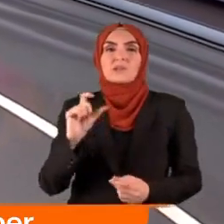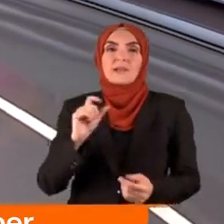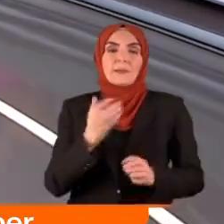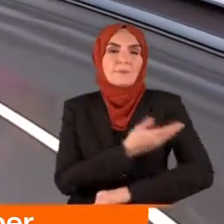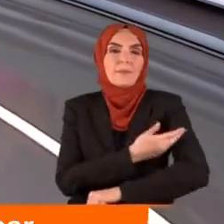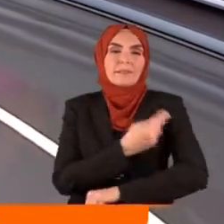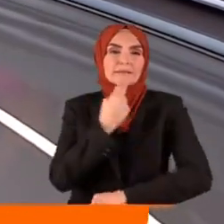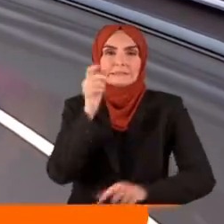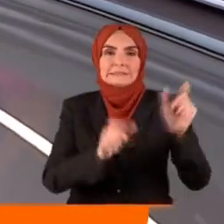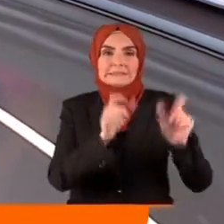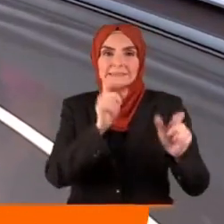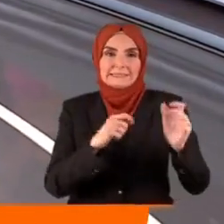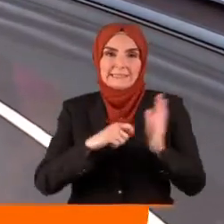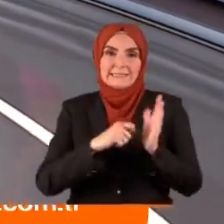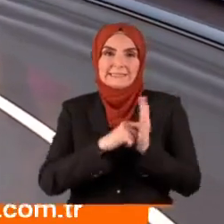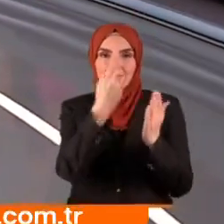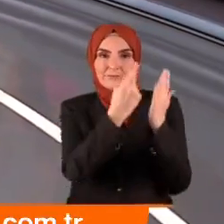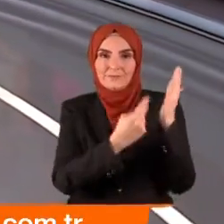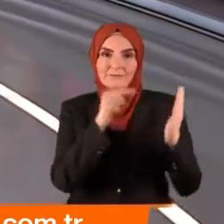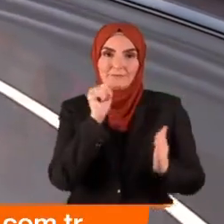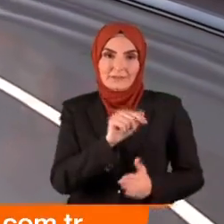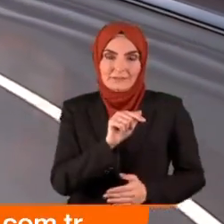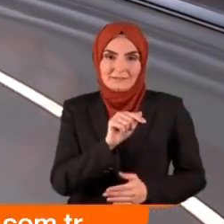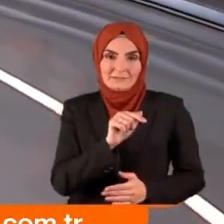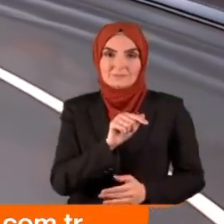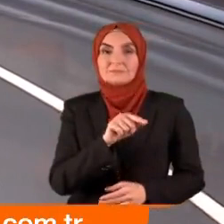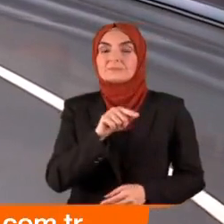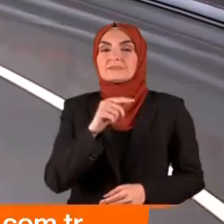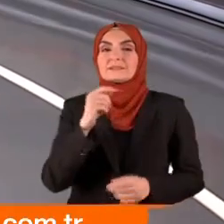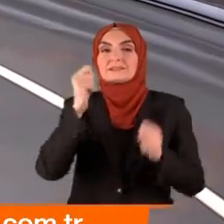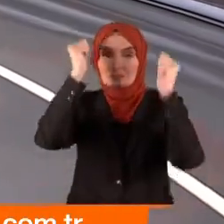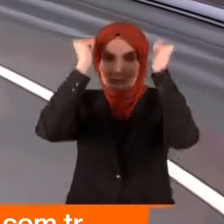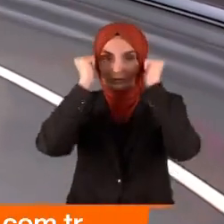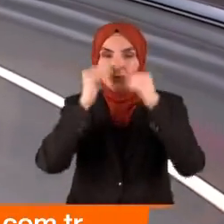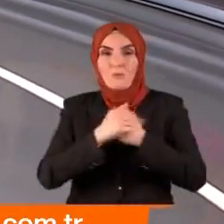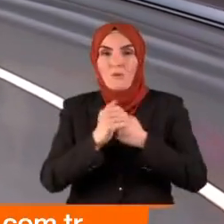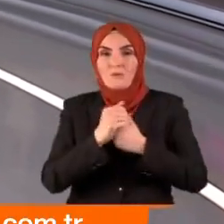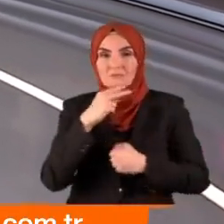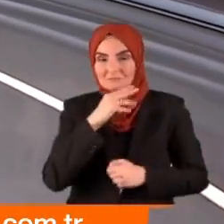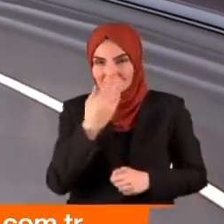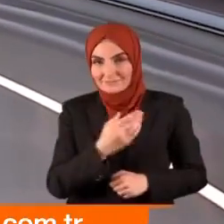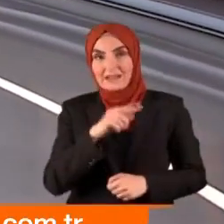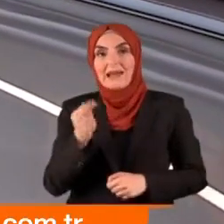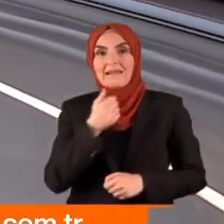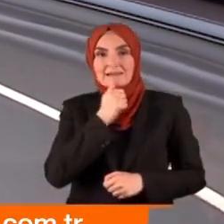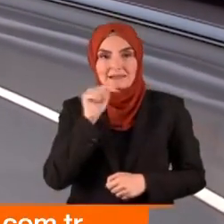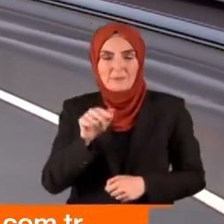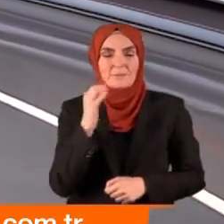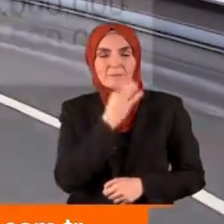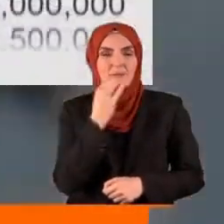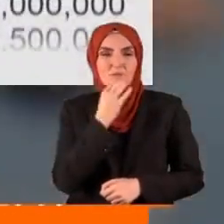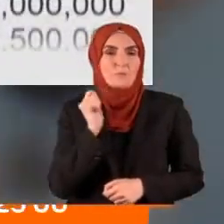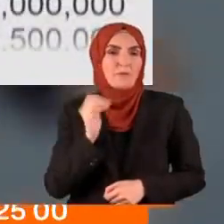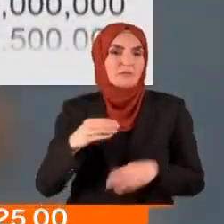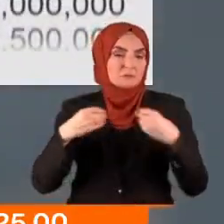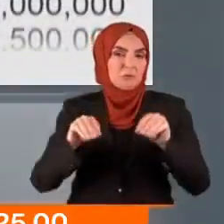bulmuştu. Şimdi kırmızı turuncu beyli kadın ve hemen yanındaki erkek ve çocuk da yine benzer bir süreçten geçti. Leo,